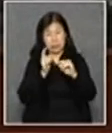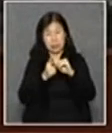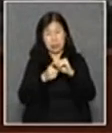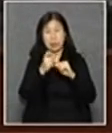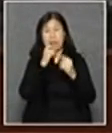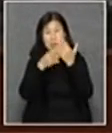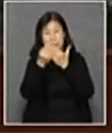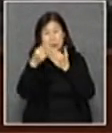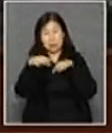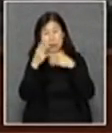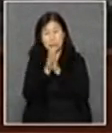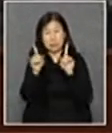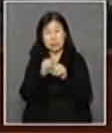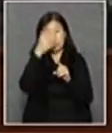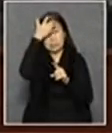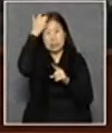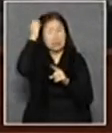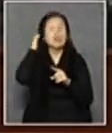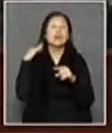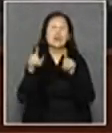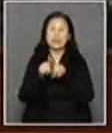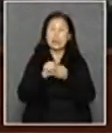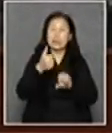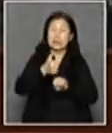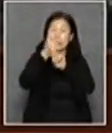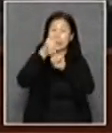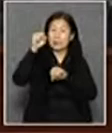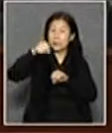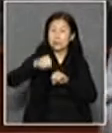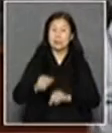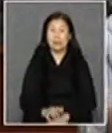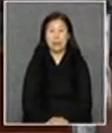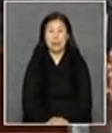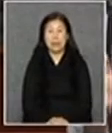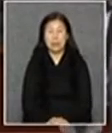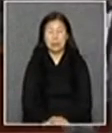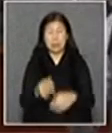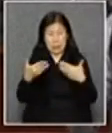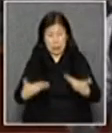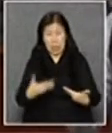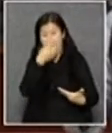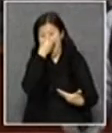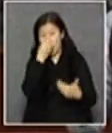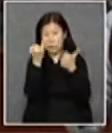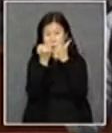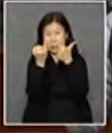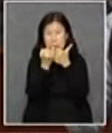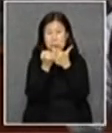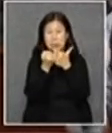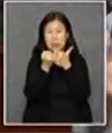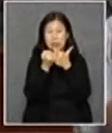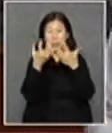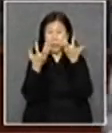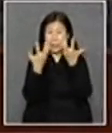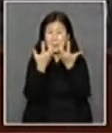大部分程度上我贊成和支持。事實上今天那個同學那個的數學水平是不